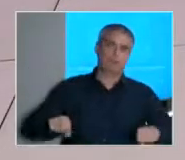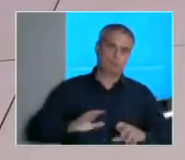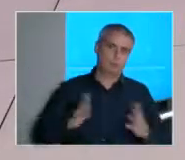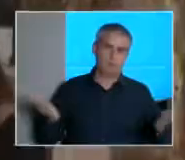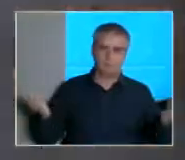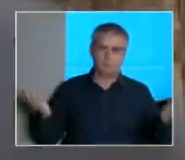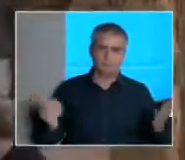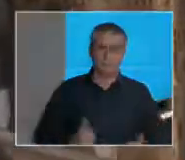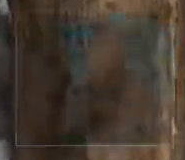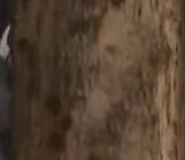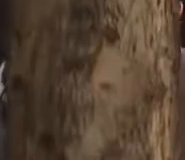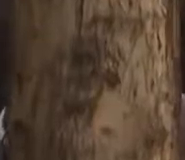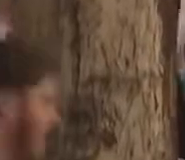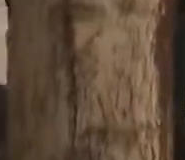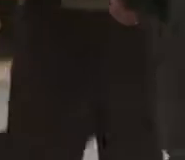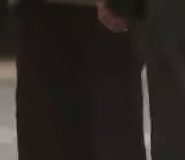דבר.